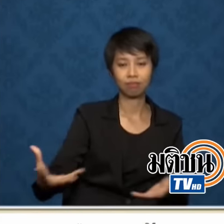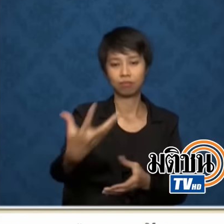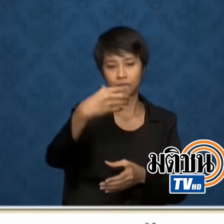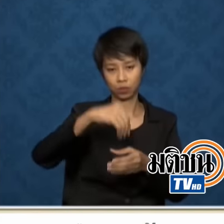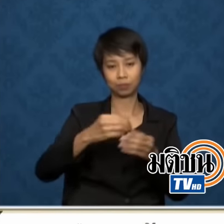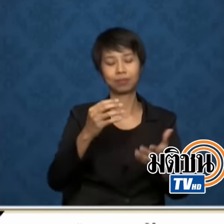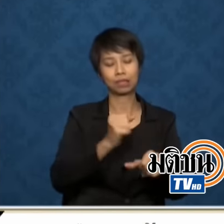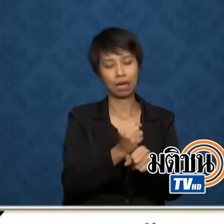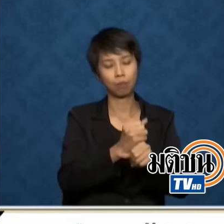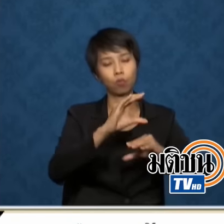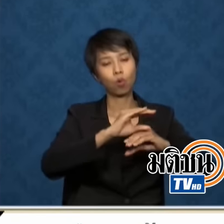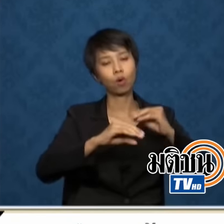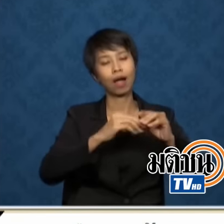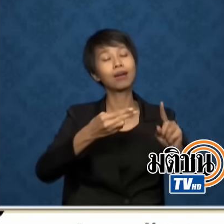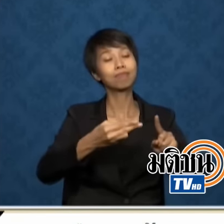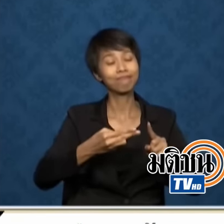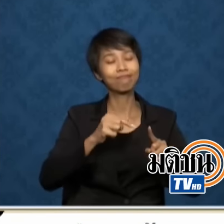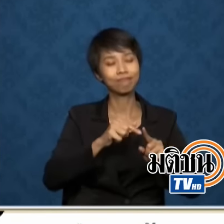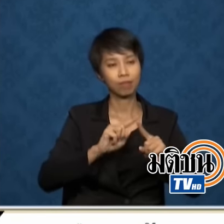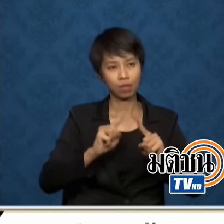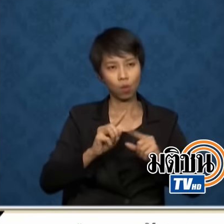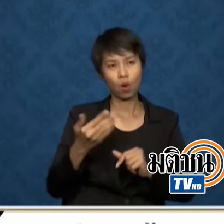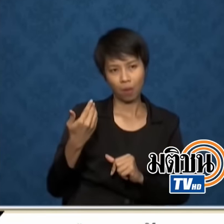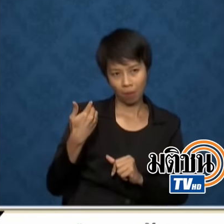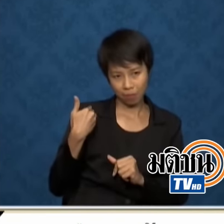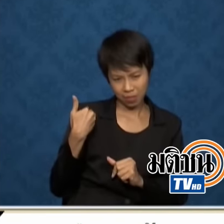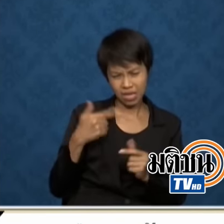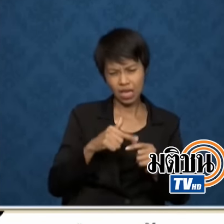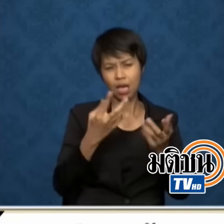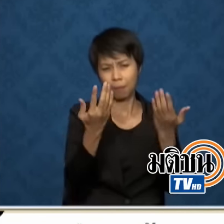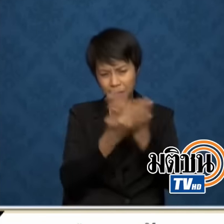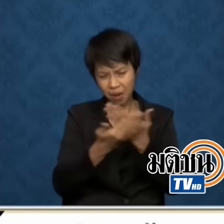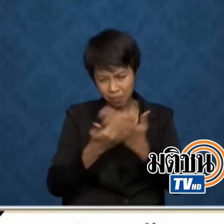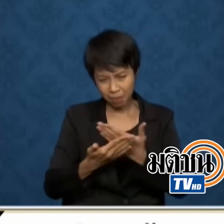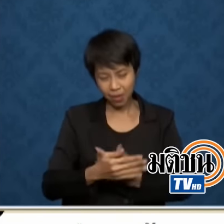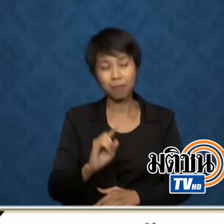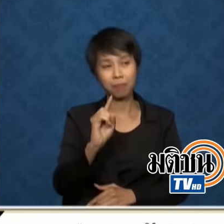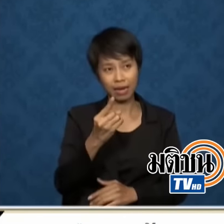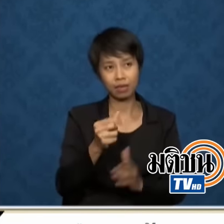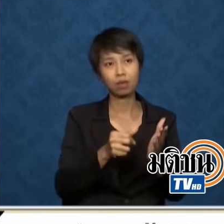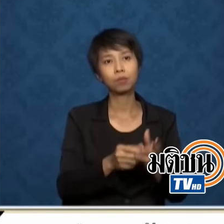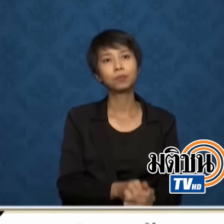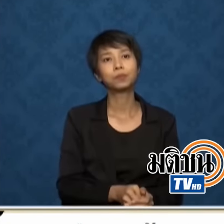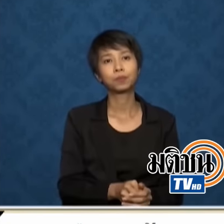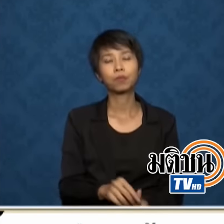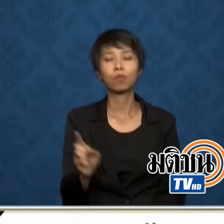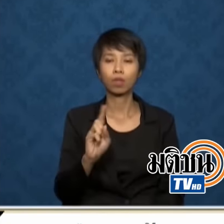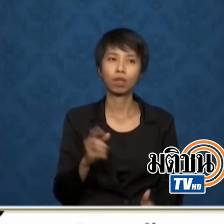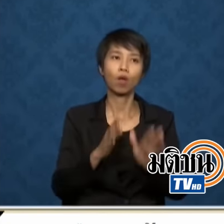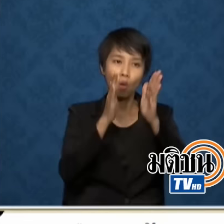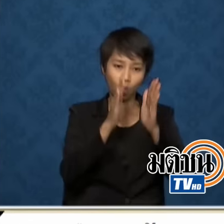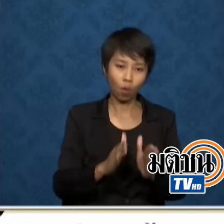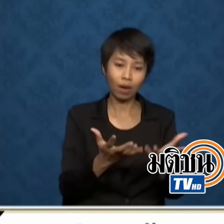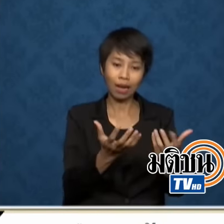บายกันต่อไปนะคะแต่ว่าหลายๆเรื่องอื่นๆก็มีการเปลี่ยนไม่หยุดเหมือนกันค่ะไม่ว่าจะเป็นเรื่องของจำนวนคน